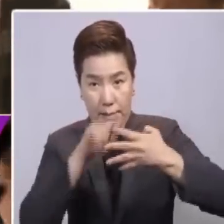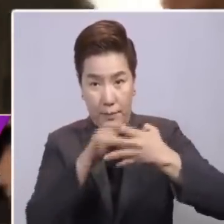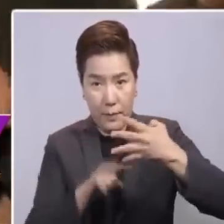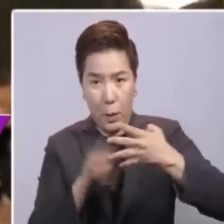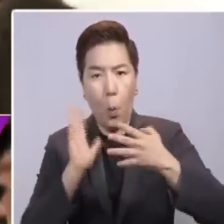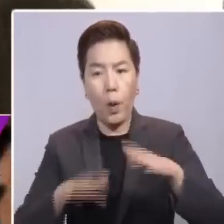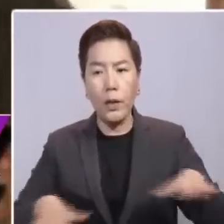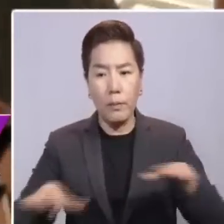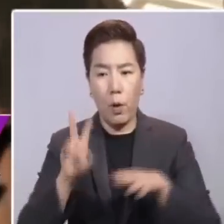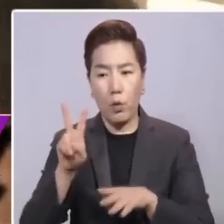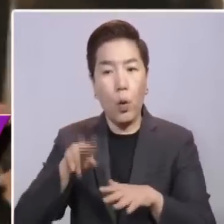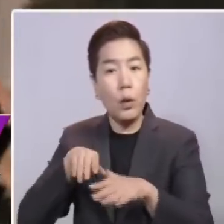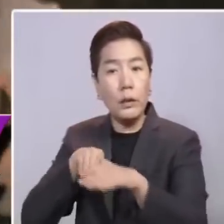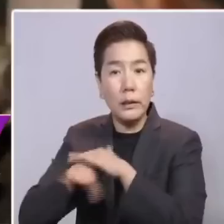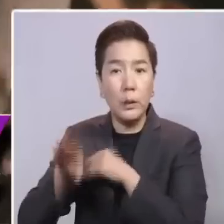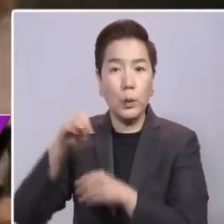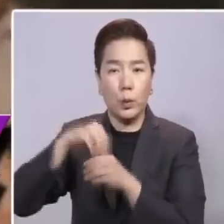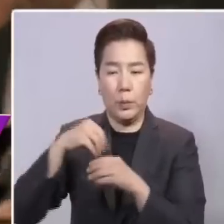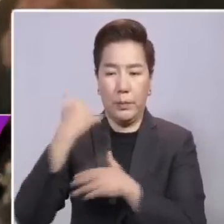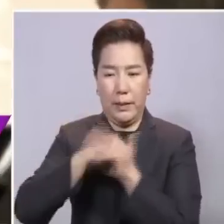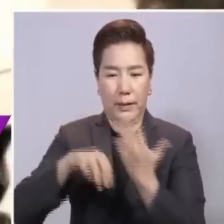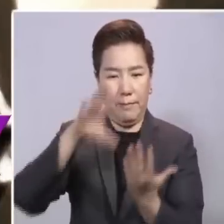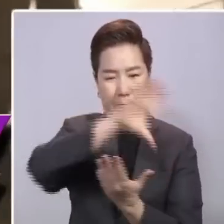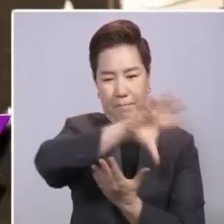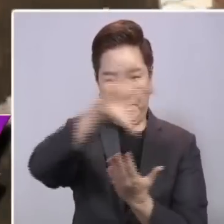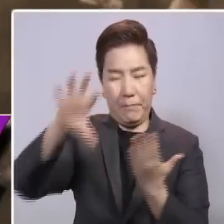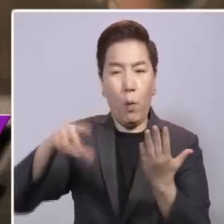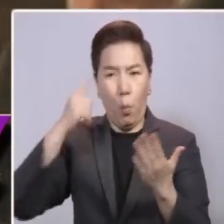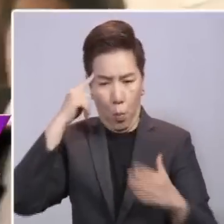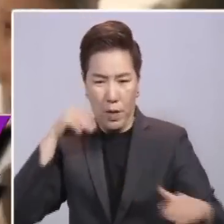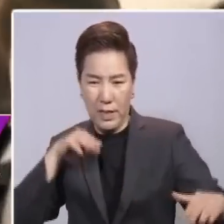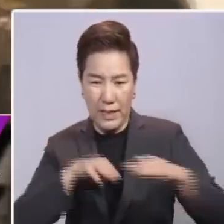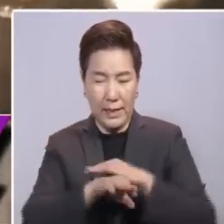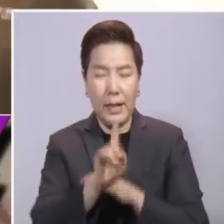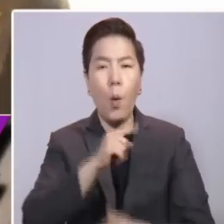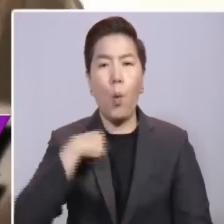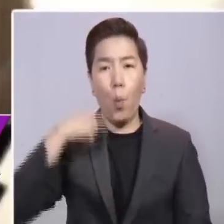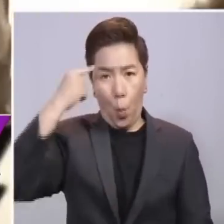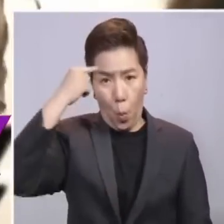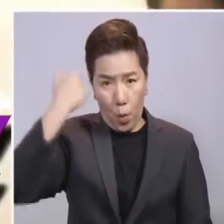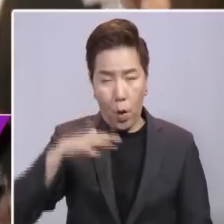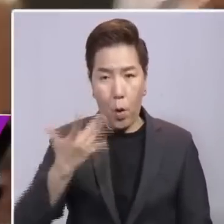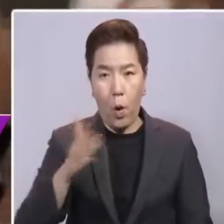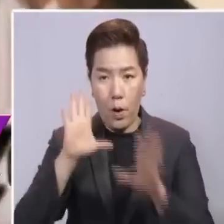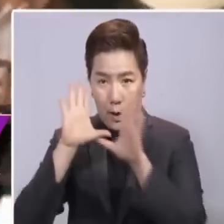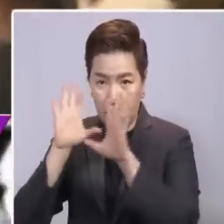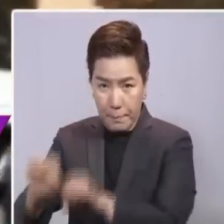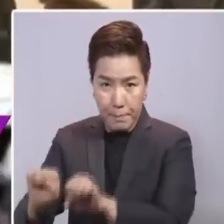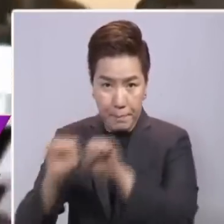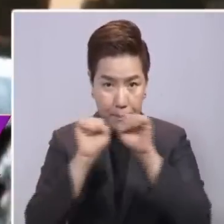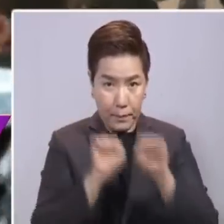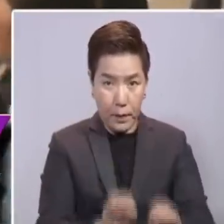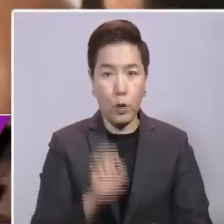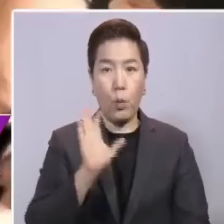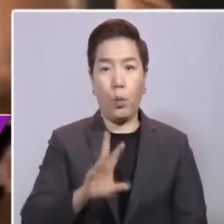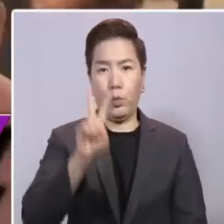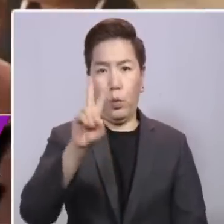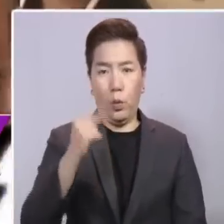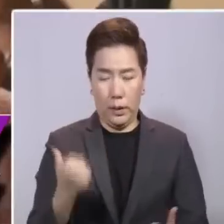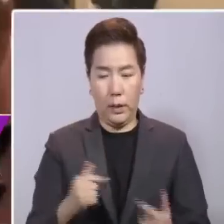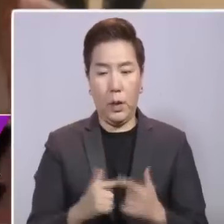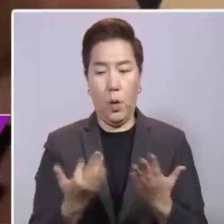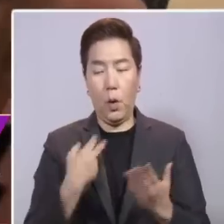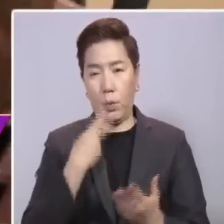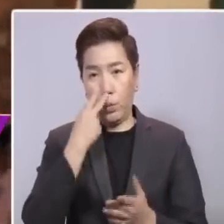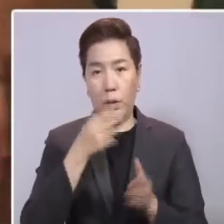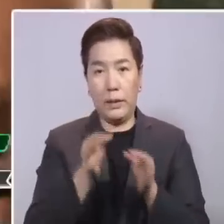บหนีเนี่ยนะฮะทราบว่าไปอยู่ในประเทศเพื่อนบ้านตอนนี้รู้แล้วว่าไปประเทศไหนก็กำลังติดตามจับกุมตัวอยู่นะครับเดี๋ยวลองไปฟังบางช่วงบางตอนของบิ๊กโจ๊